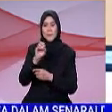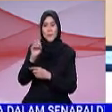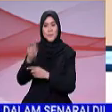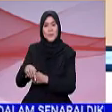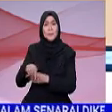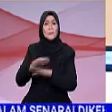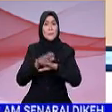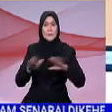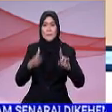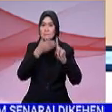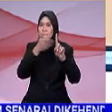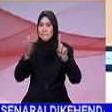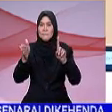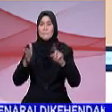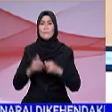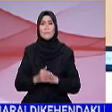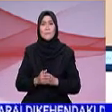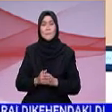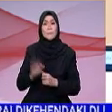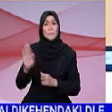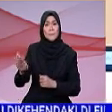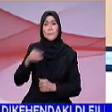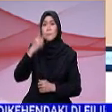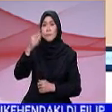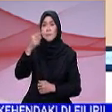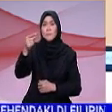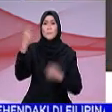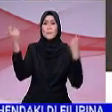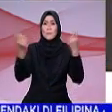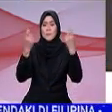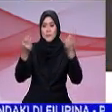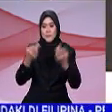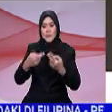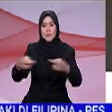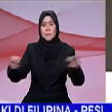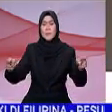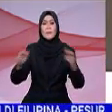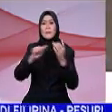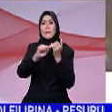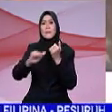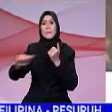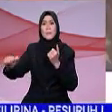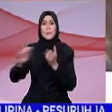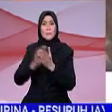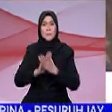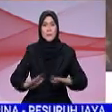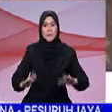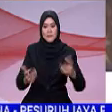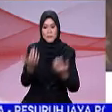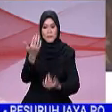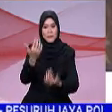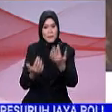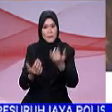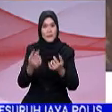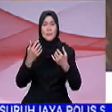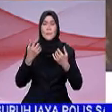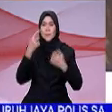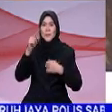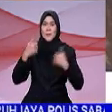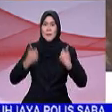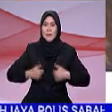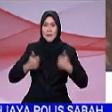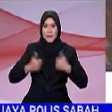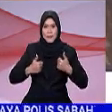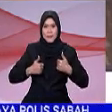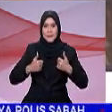tidak sesekali ingkar. Beliau berkata demikian pada Majlis Perasmian Kempen Kesedaran Keselamatan Kebakaran sempena Hari Raya